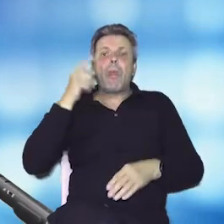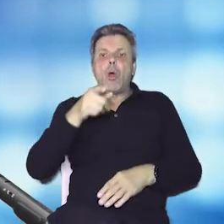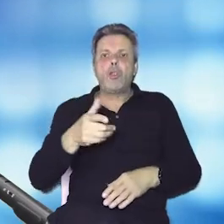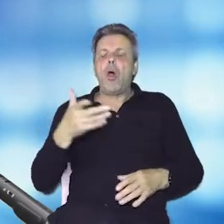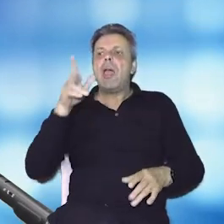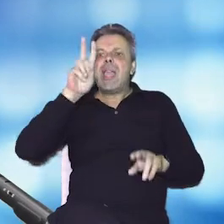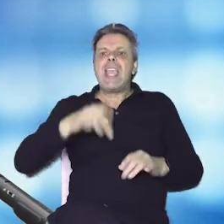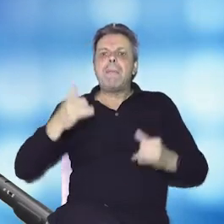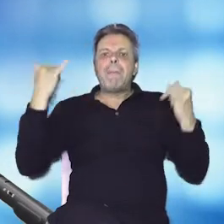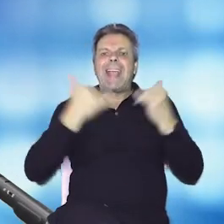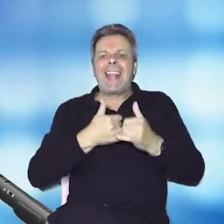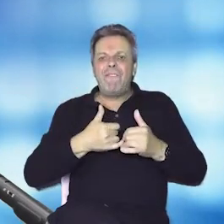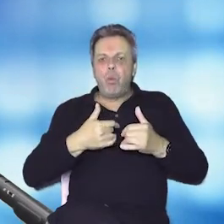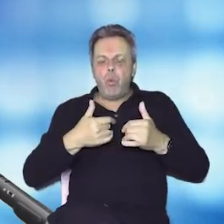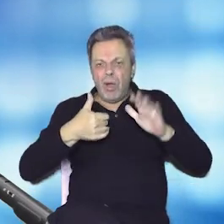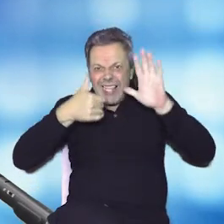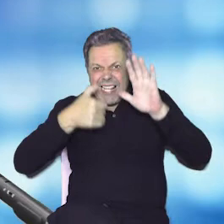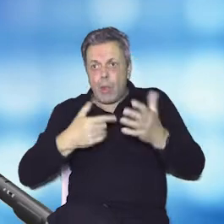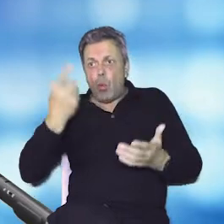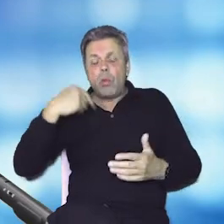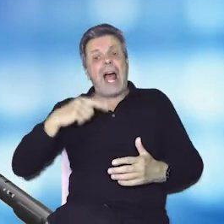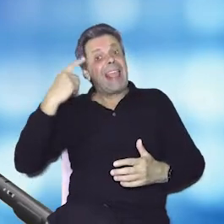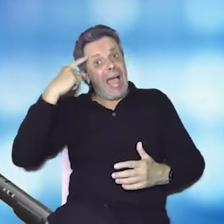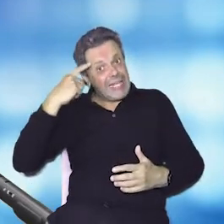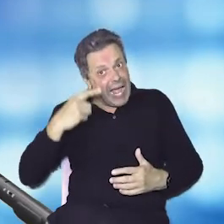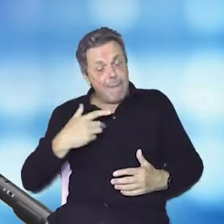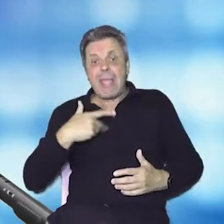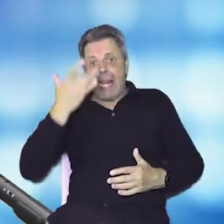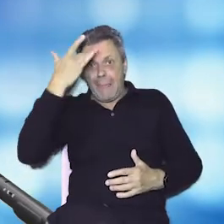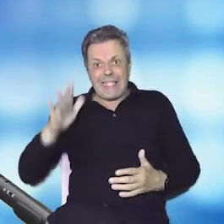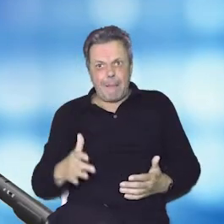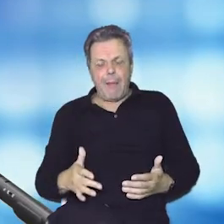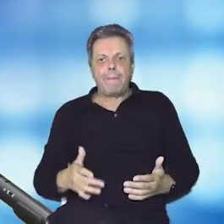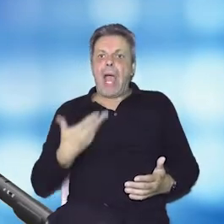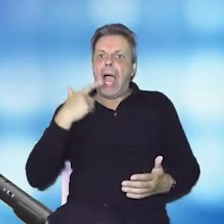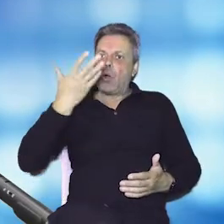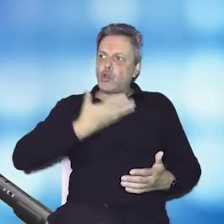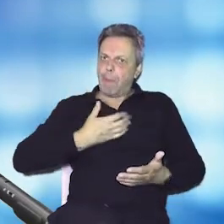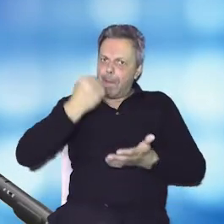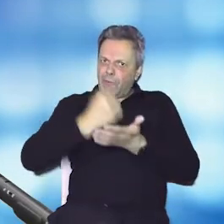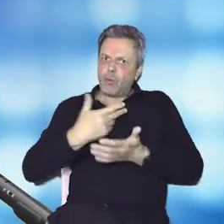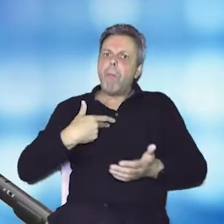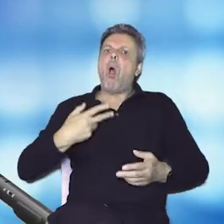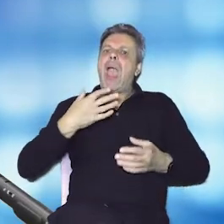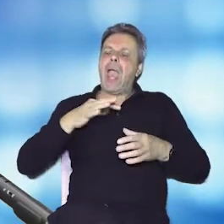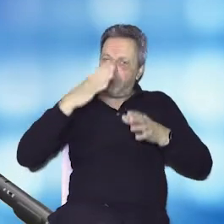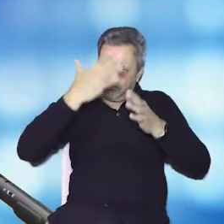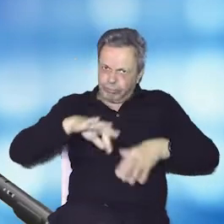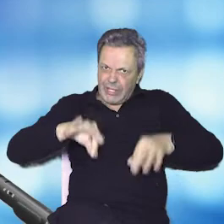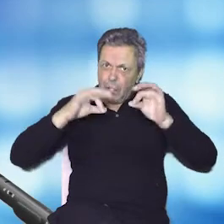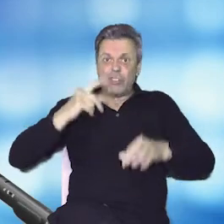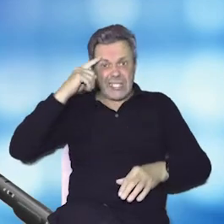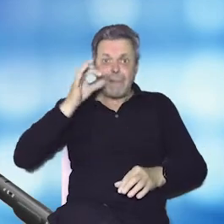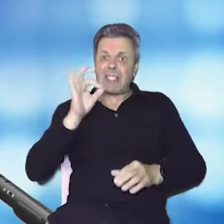imam krivu sliku toga da li ja znam ili ja ne znam. Ali kad ja dobijem potvrdu moje dijagnoze, onda znam da sam na dobrom